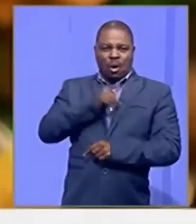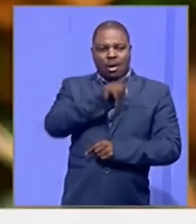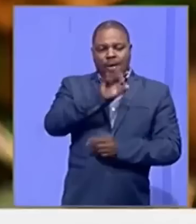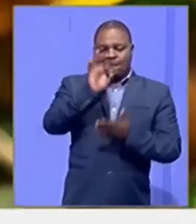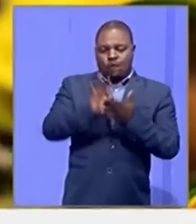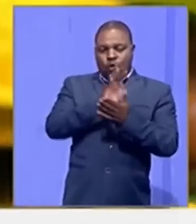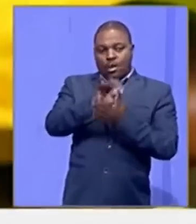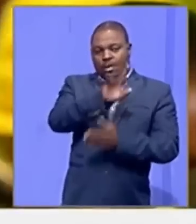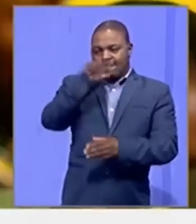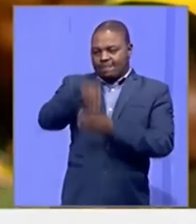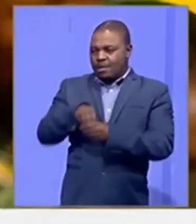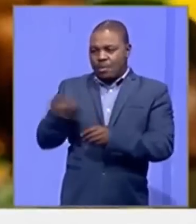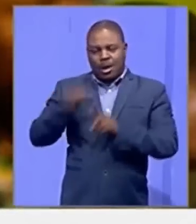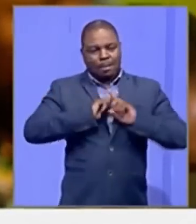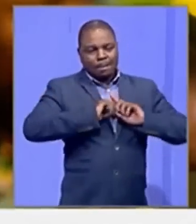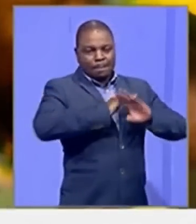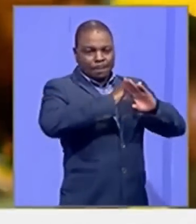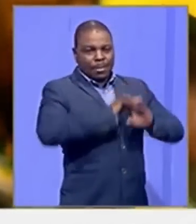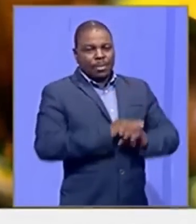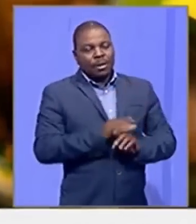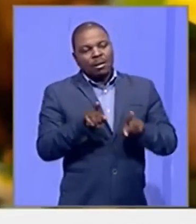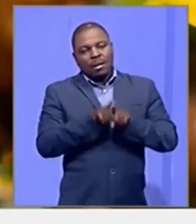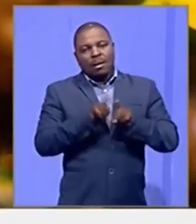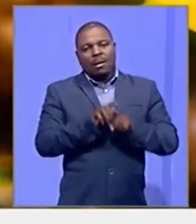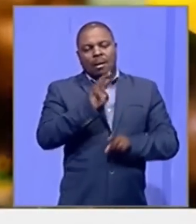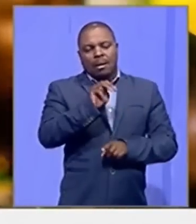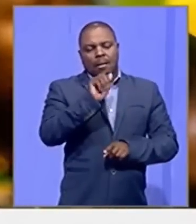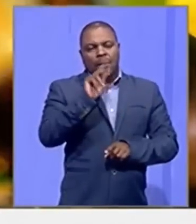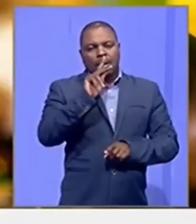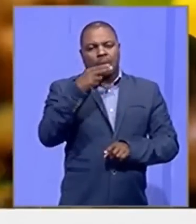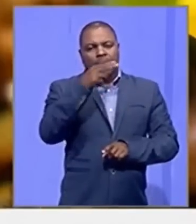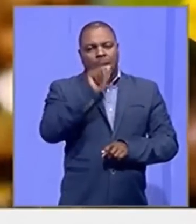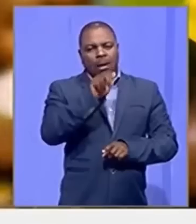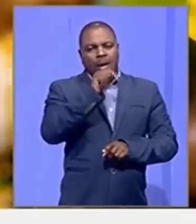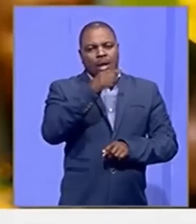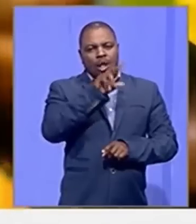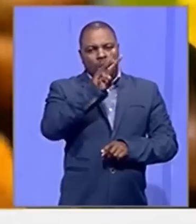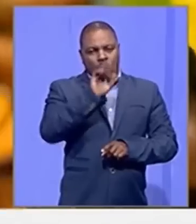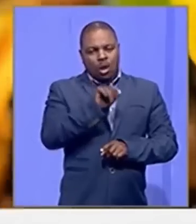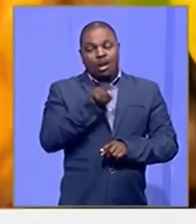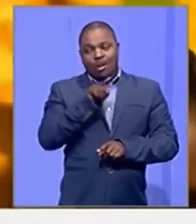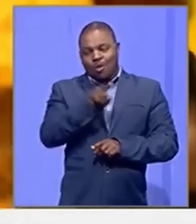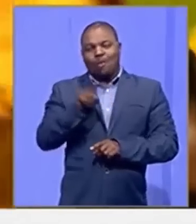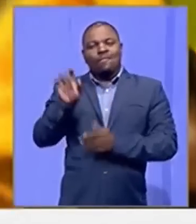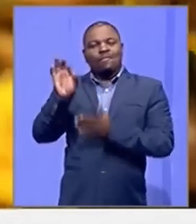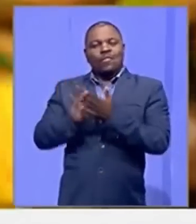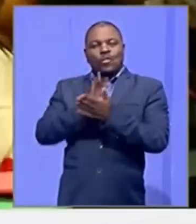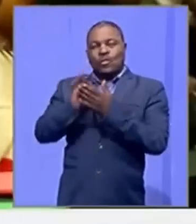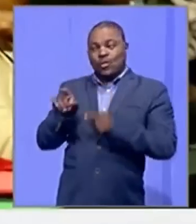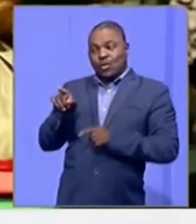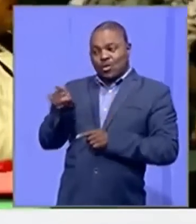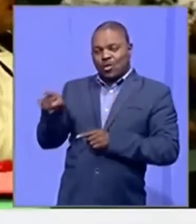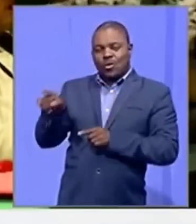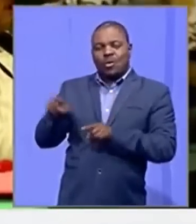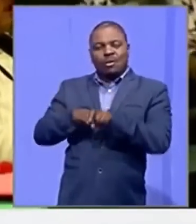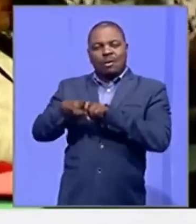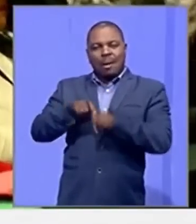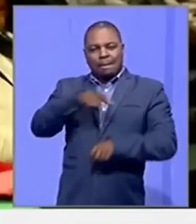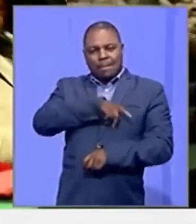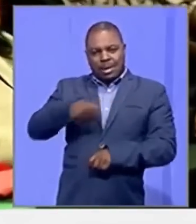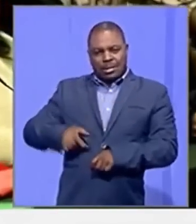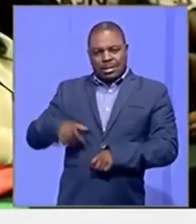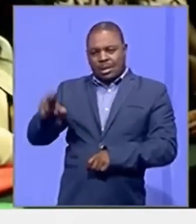ya lenyaga magareng ga bona ke Aphiwe Makhange yo a lahlegetšego kgahlano le mopresidente wa COSAS Colin Malachi